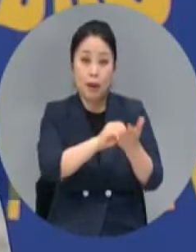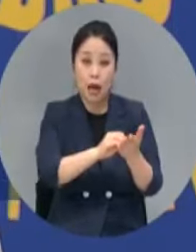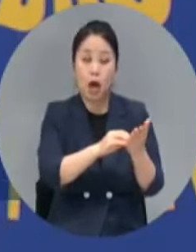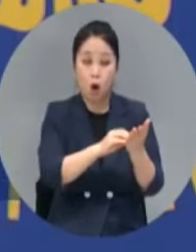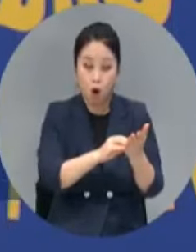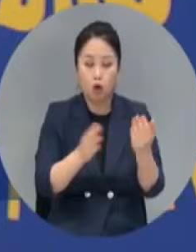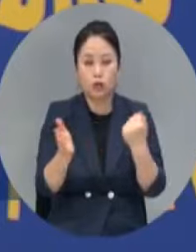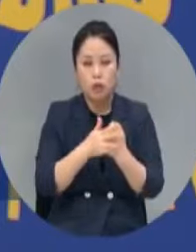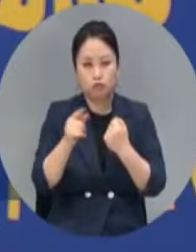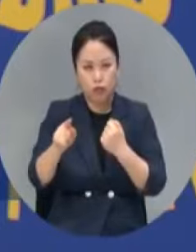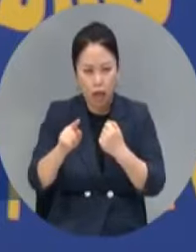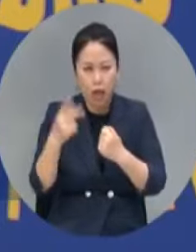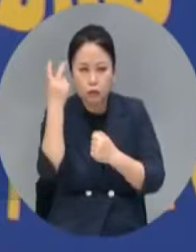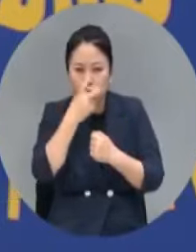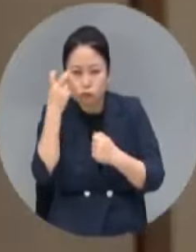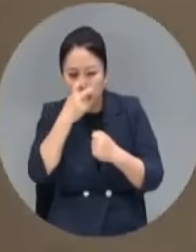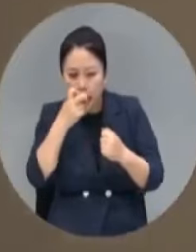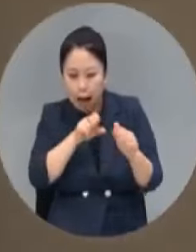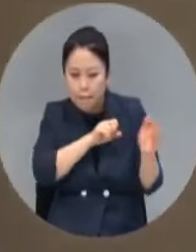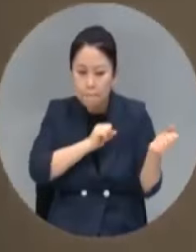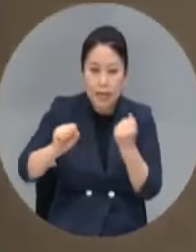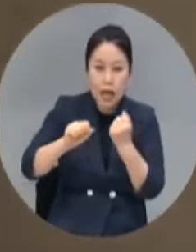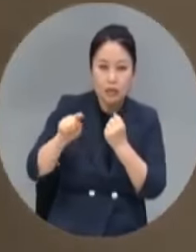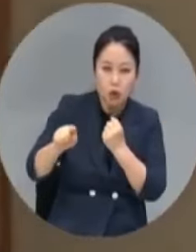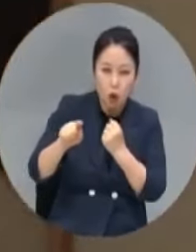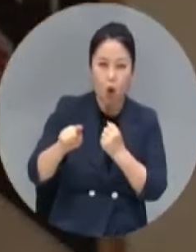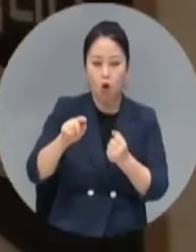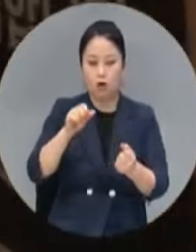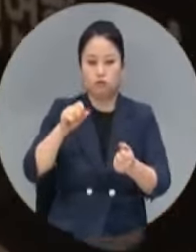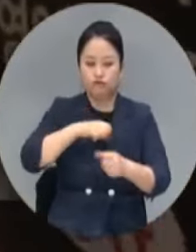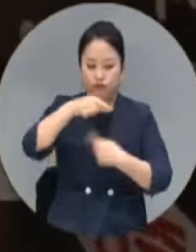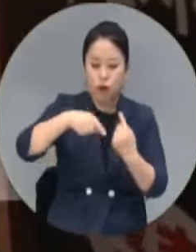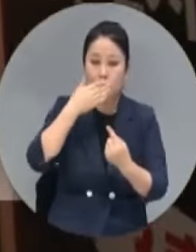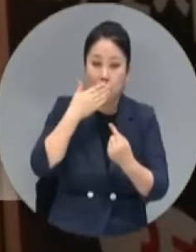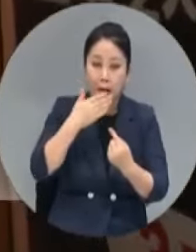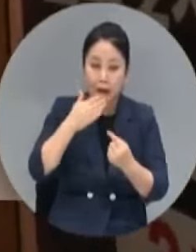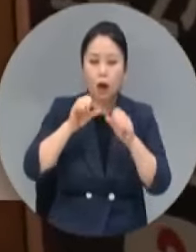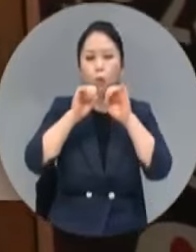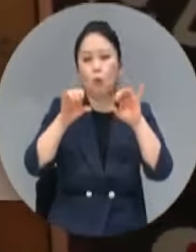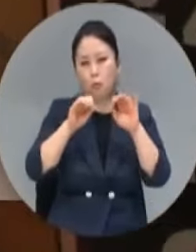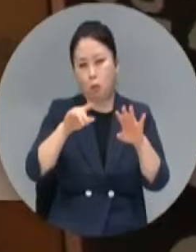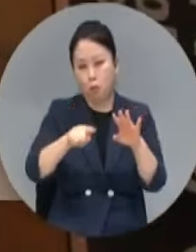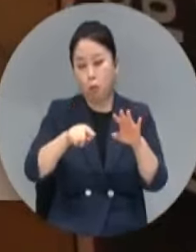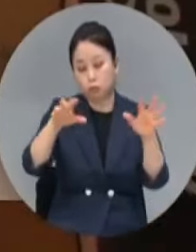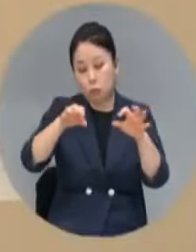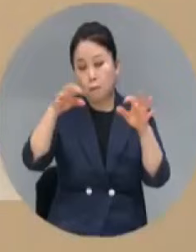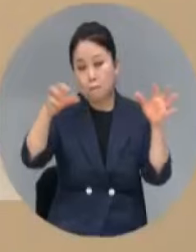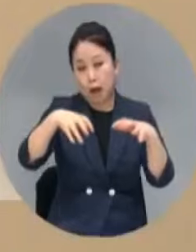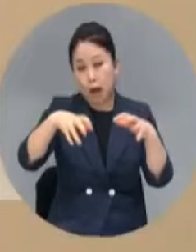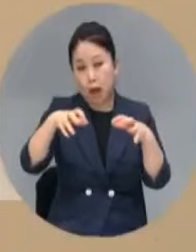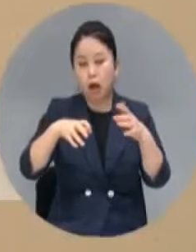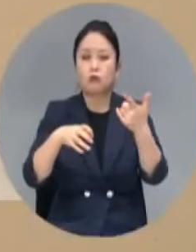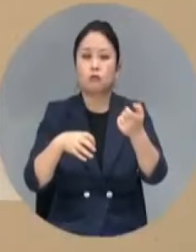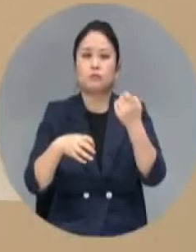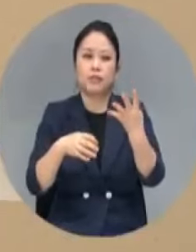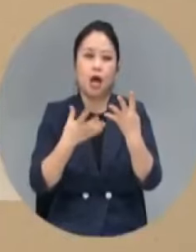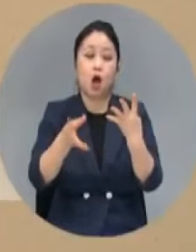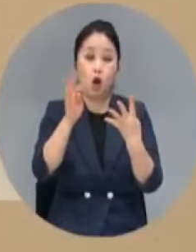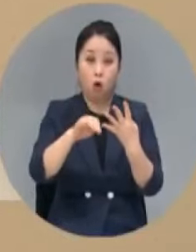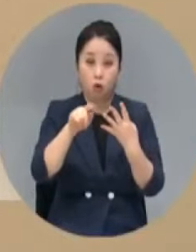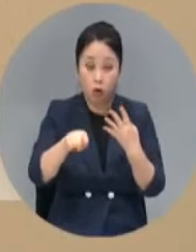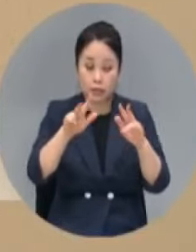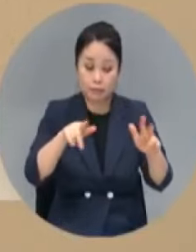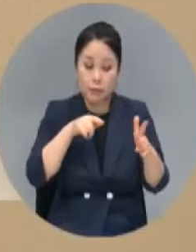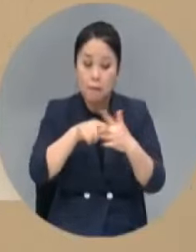도박 참가자들을 끌어모았습니다. 이런 식으로 협회가 받은 돈만 64억 원. 지금까지 적발된 업소